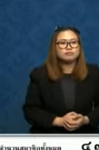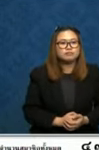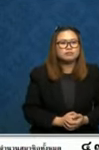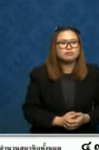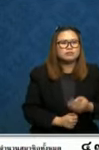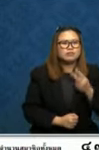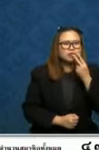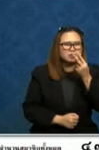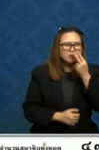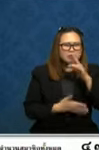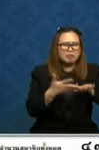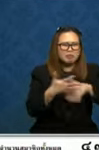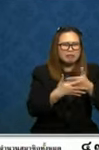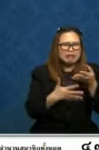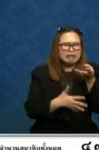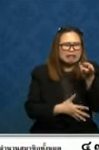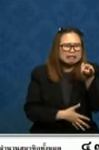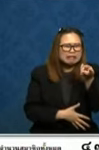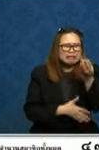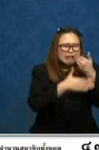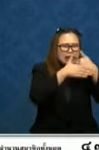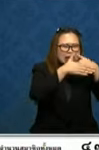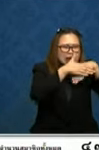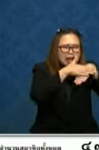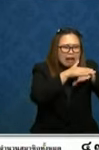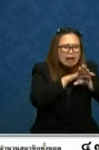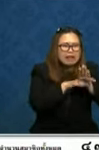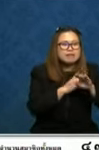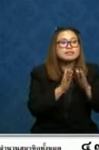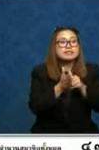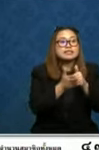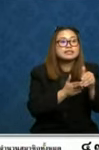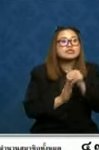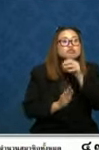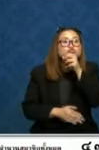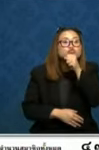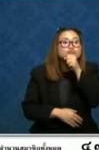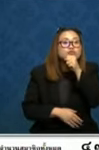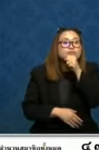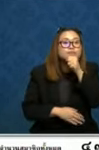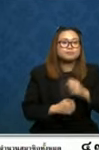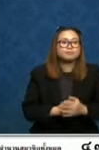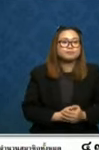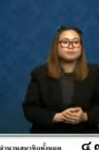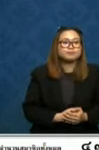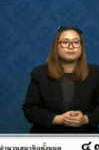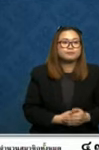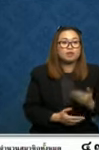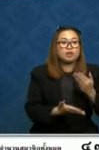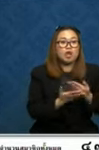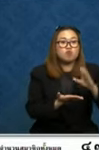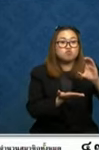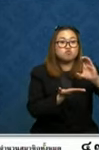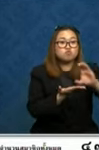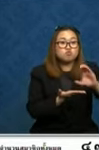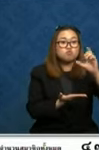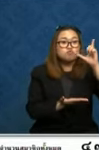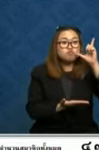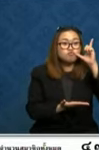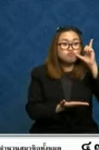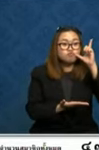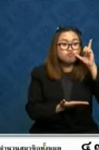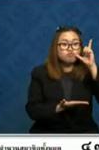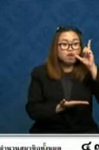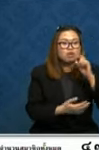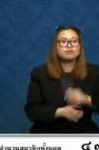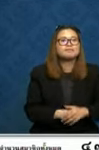ที่เหลืออยู่ตรงนี้ครับซ่อนอยู่ตรงนั้นสีส้มๆนี่ผมทำให้เห็นครับว่ามีงบก้อนใหญ่ๆแต่ไม่ได้ถูกใส่เอาไว้ในแ